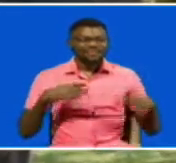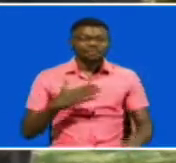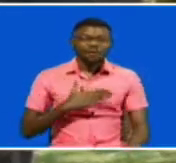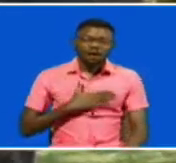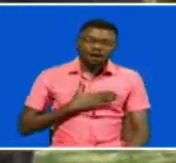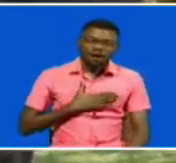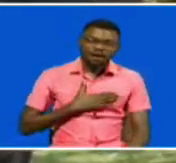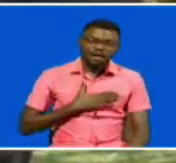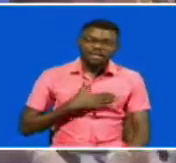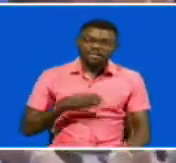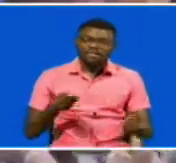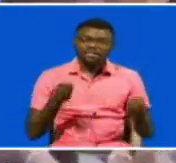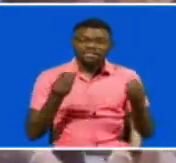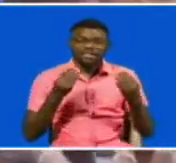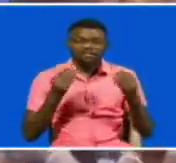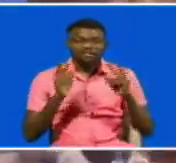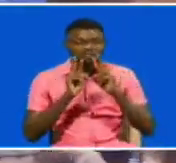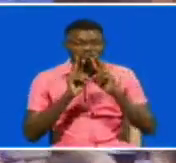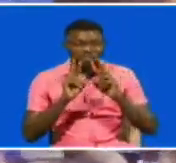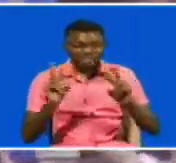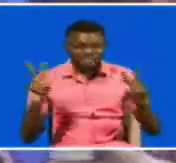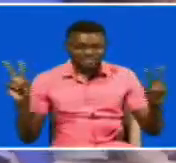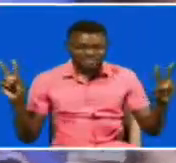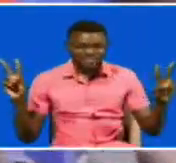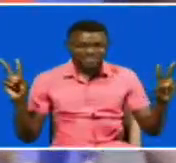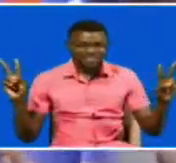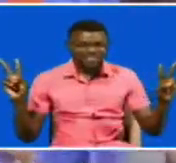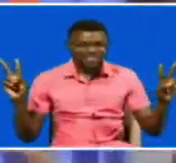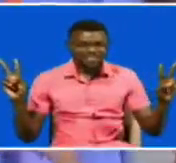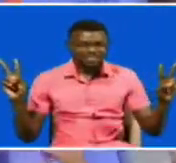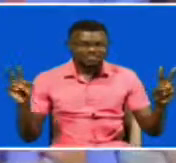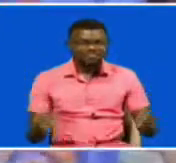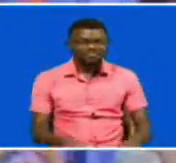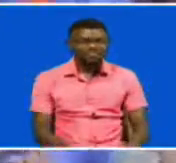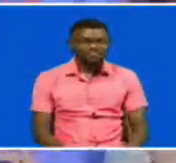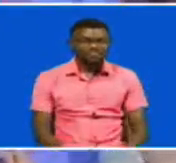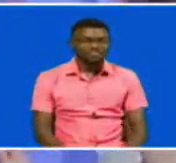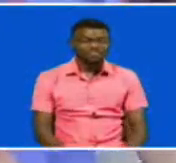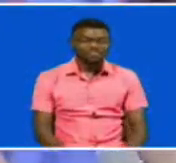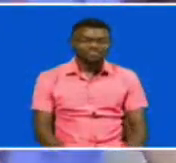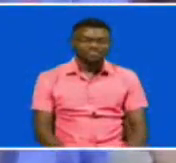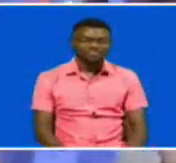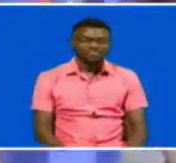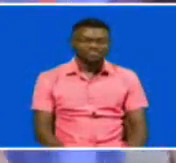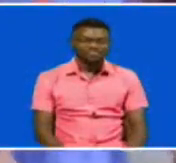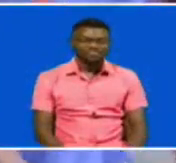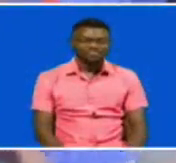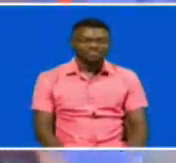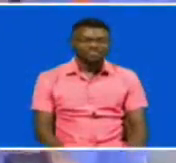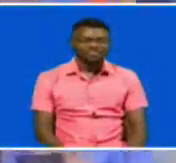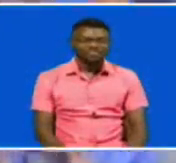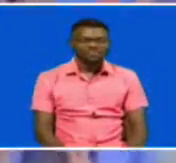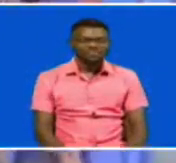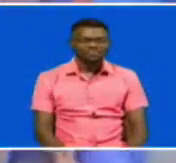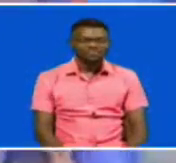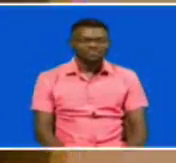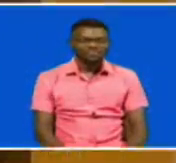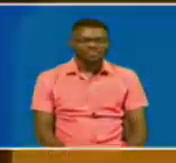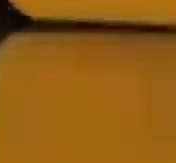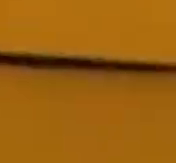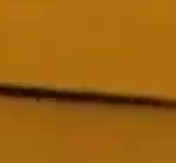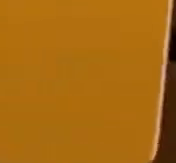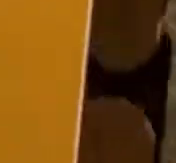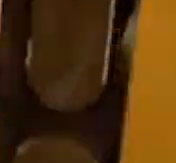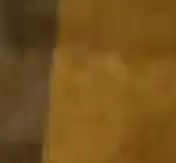ane. Mimi ni Victor Mulama.